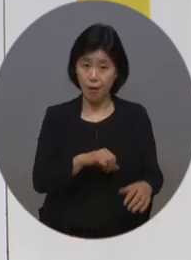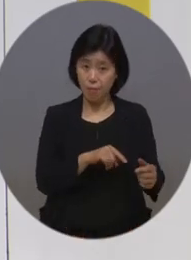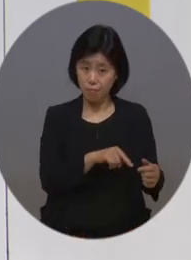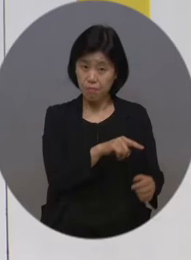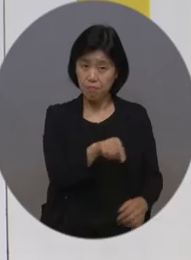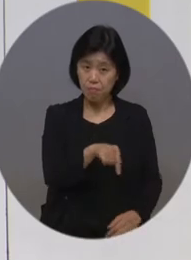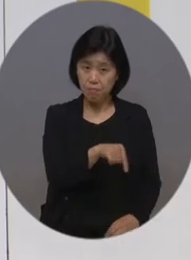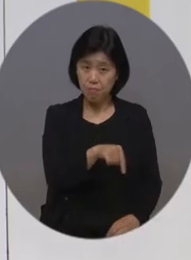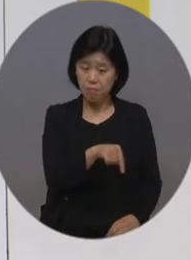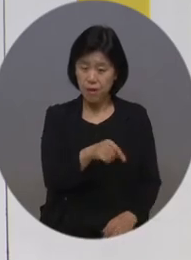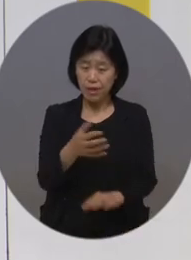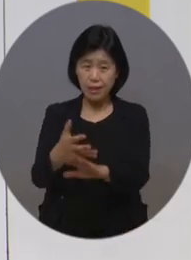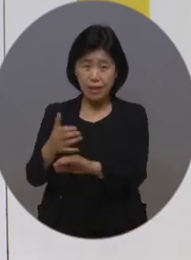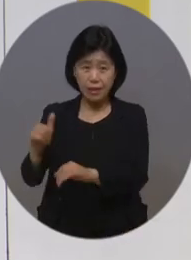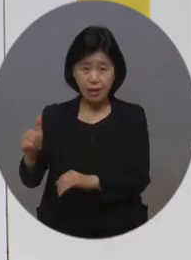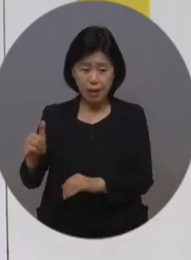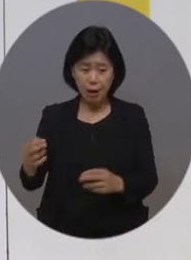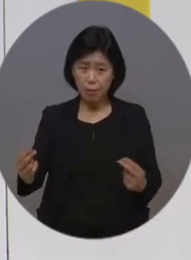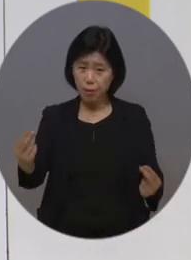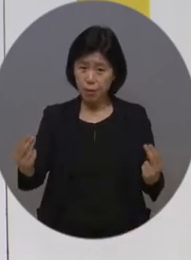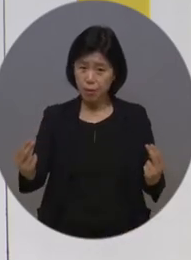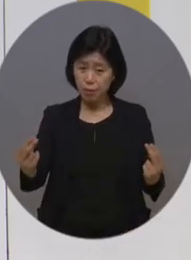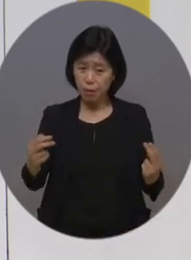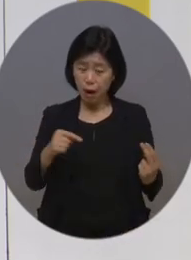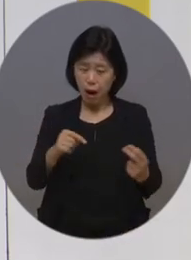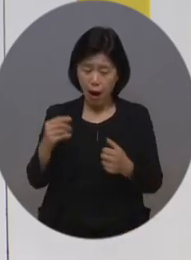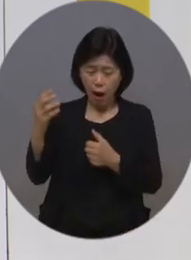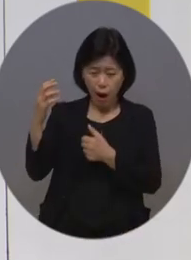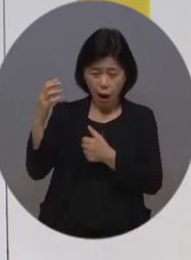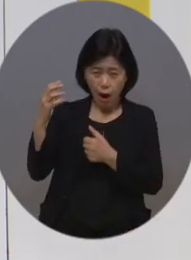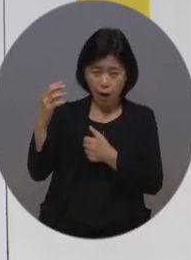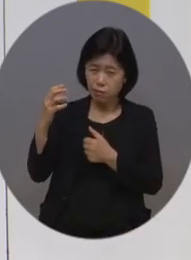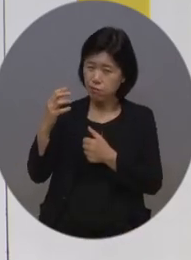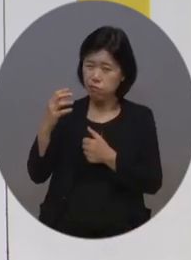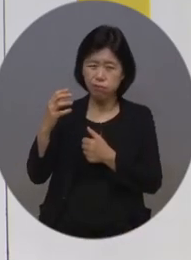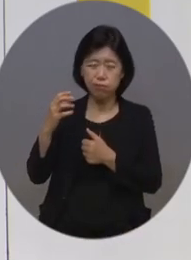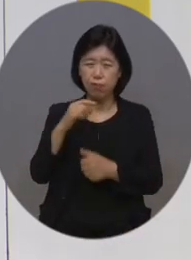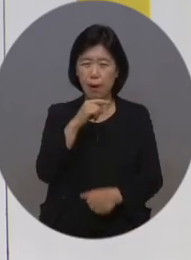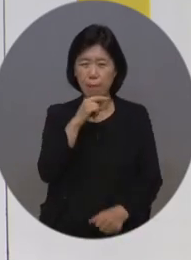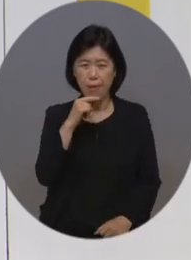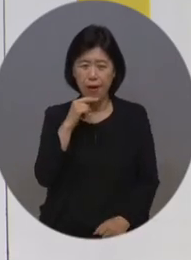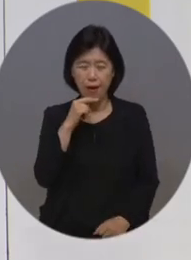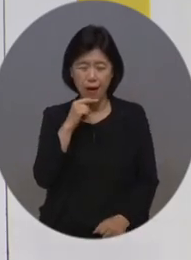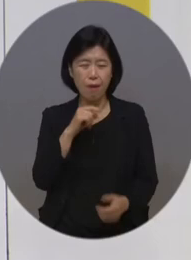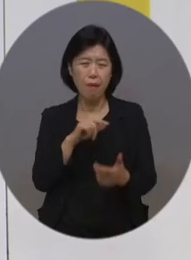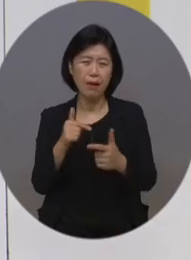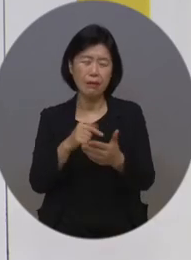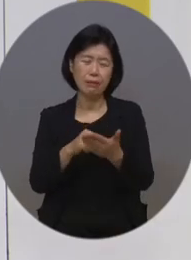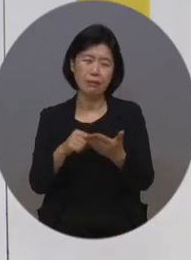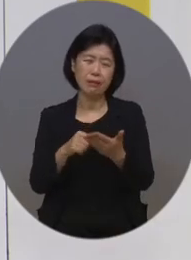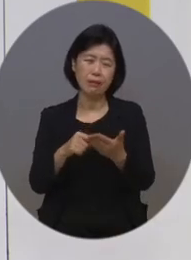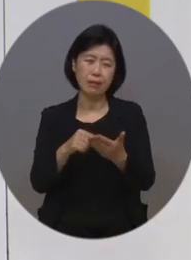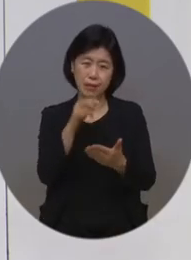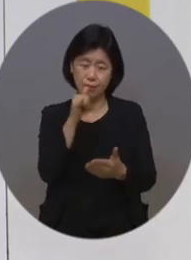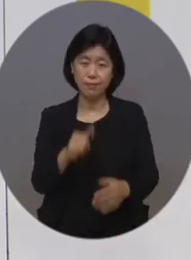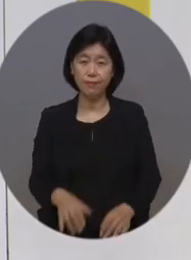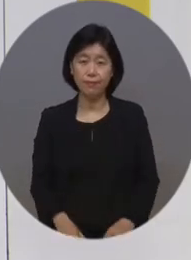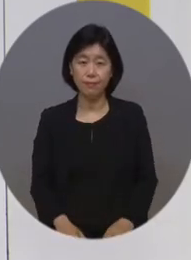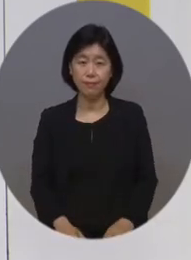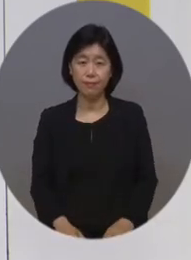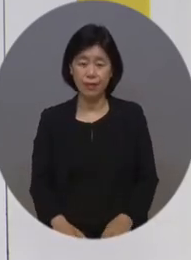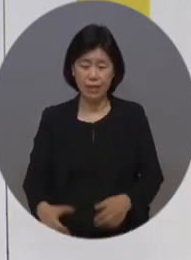사람들이 더피 의식 느 그리고 다른 사람에 대해서 어떤 2경기 심히 생기거든요 4 세상을 보다